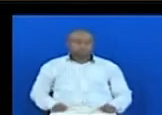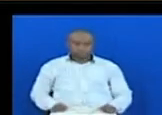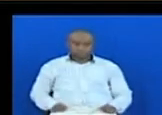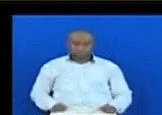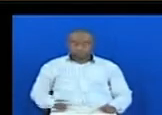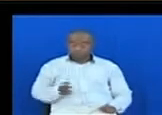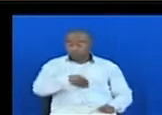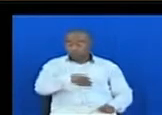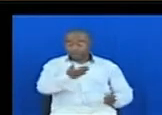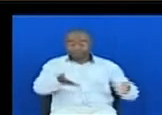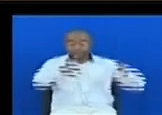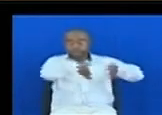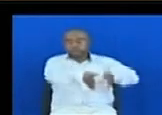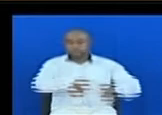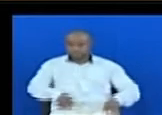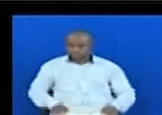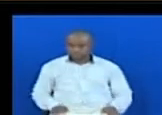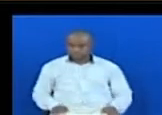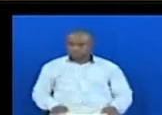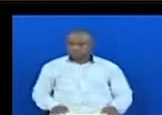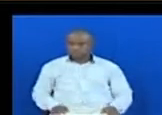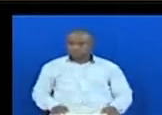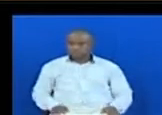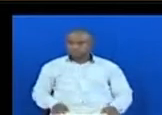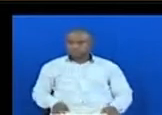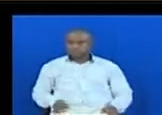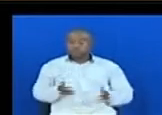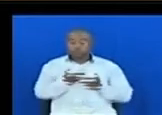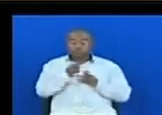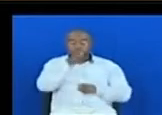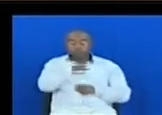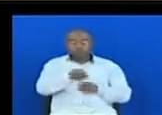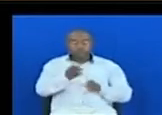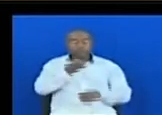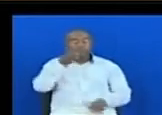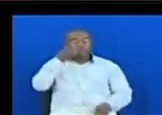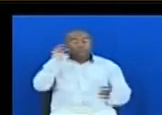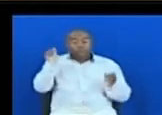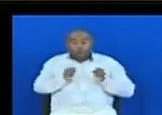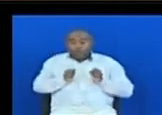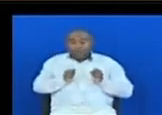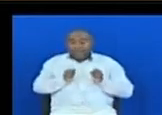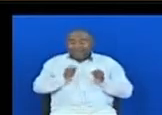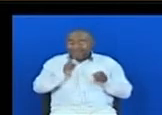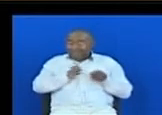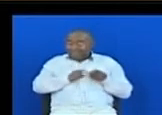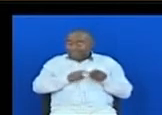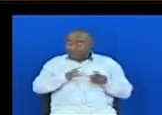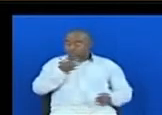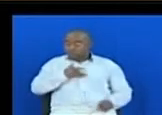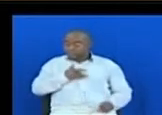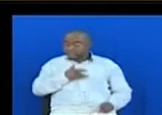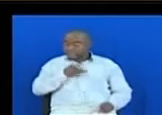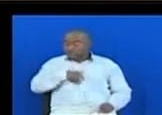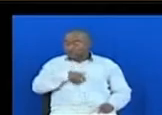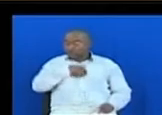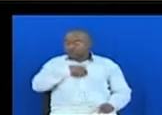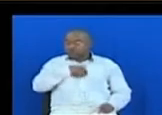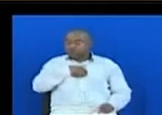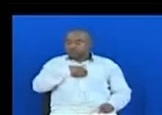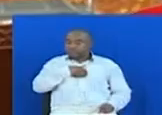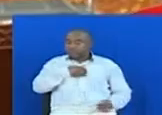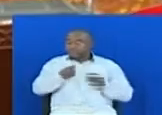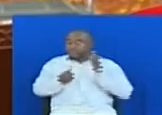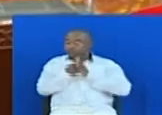kwenda kuwazika. Kwa sababu wengine walikuwa wakipata hata homa zingine zote au hisia za ugonjwa kama namna, kwa hofu iliyokuepo